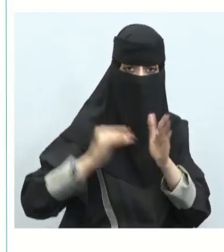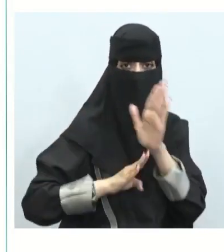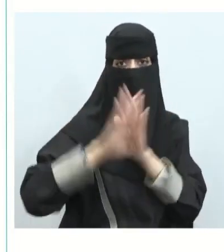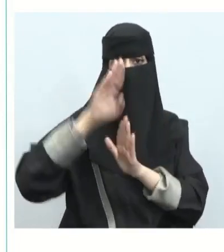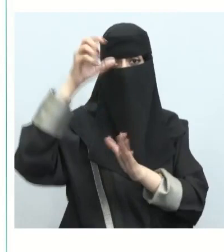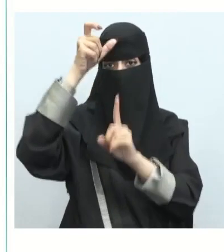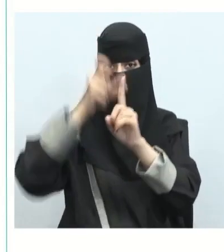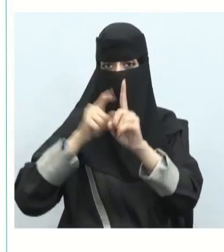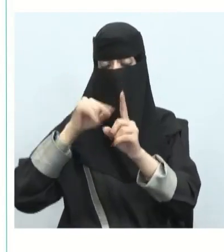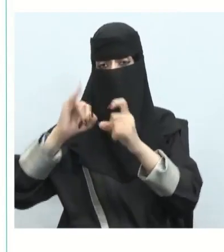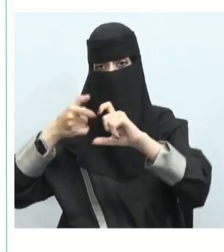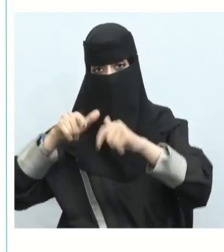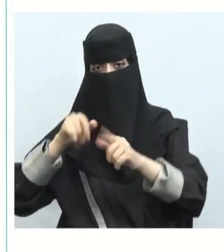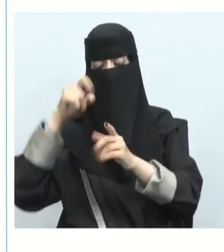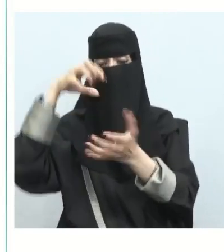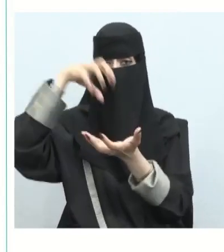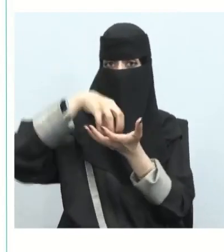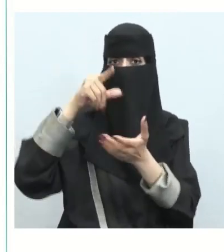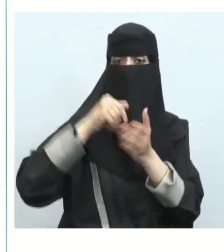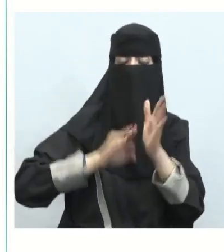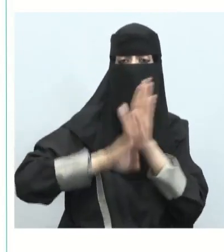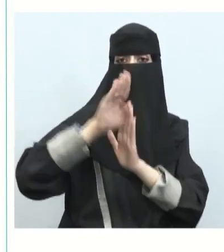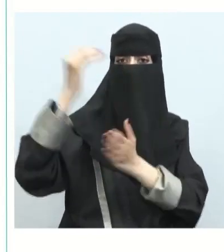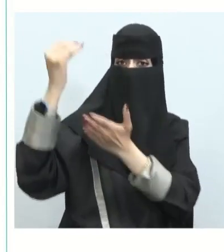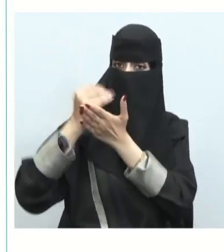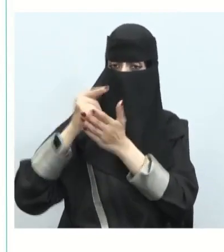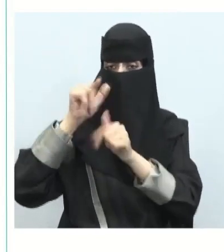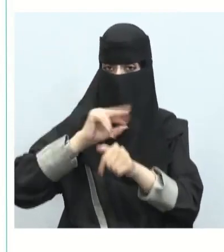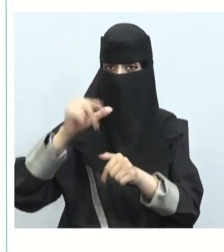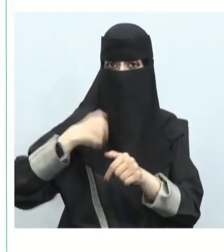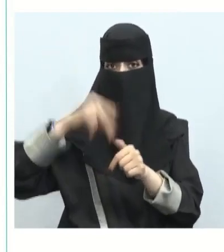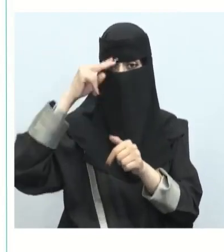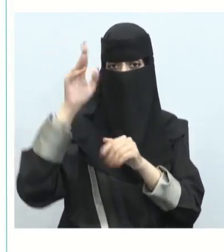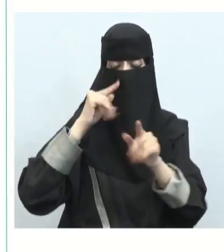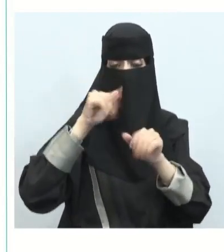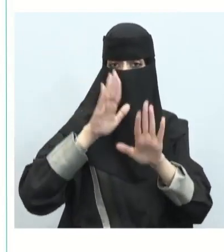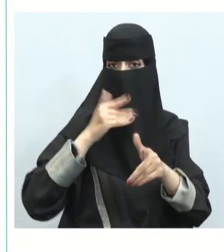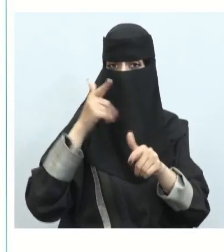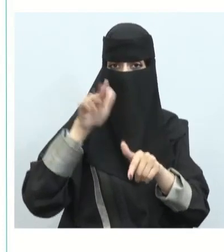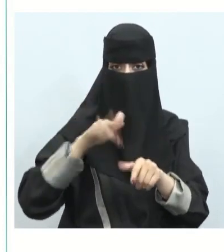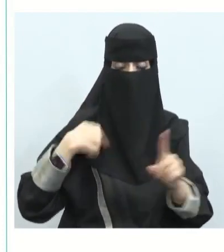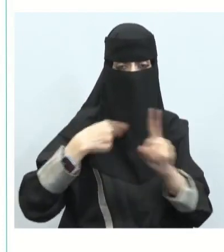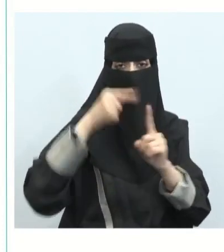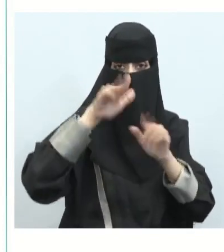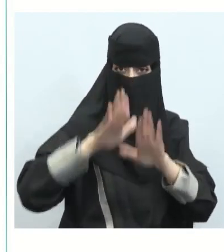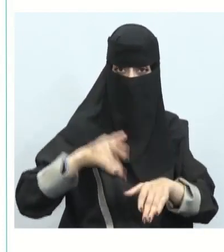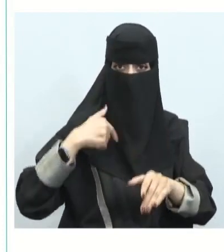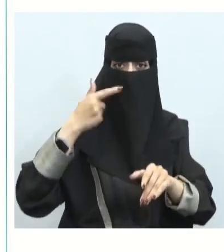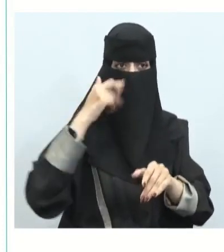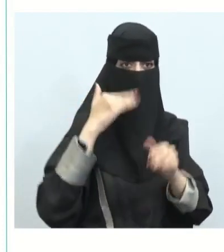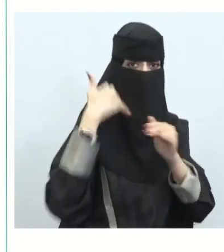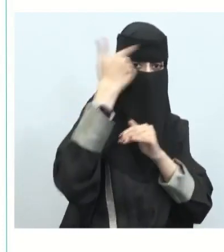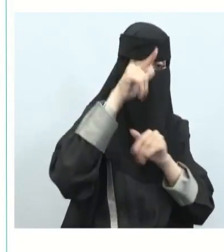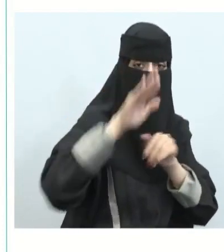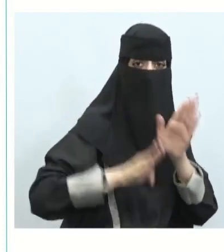او تطور الاقتصاد كما حدث مثلا في رؤيه المملكه ليس الهدف هو ايجاد رؤيه وانما هو الهدف تطوير البلاد